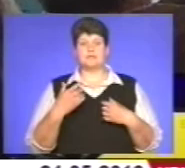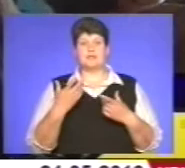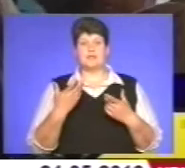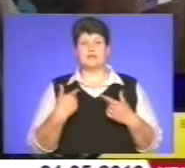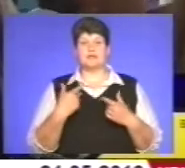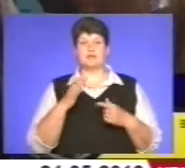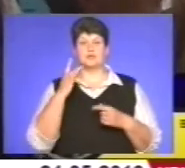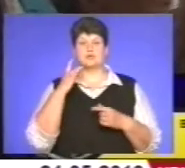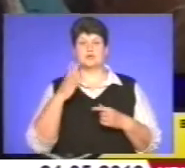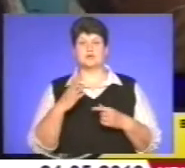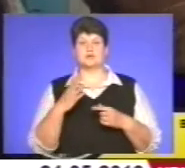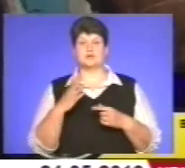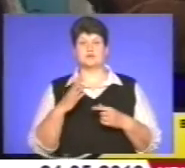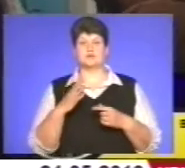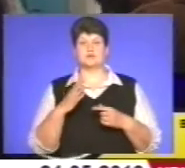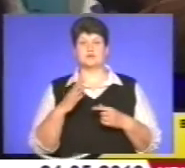я